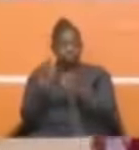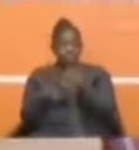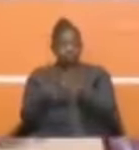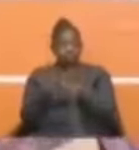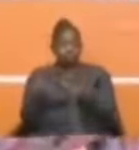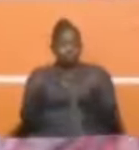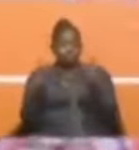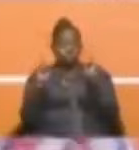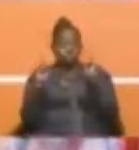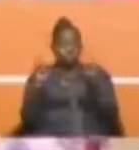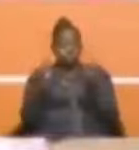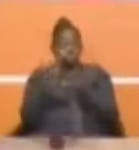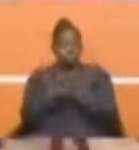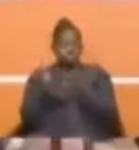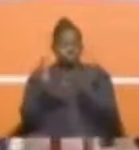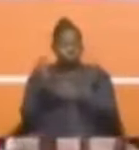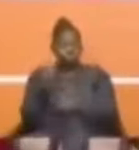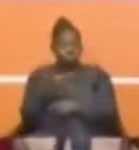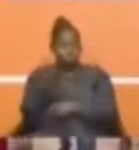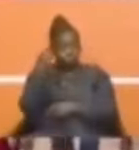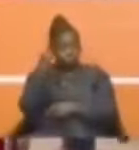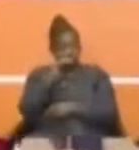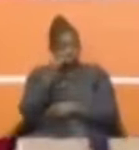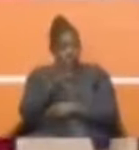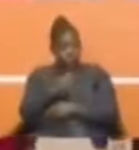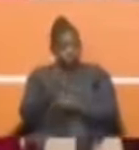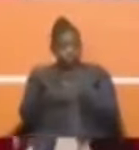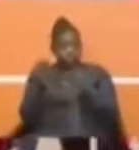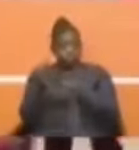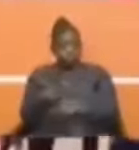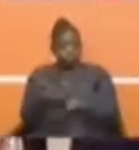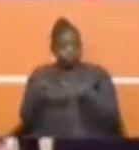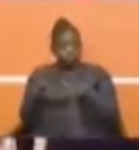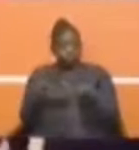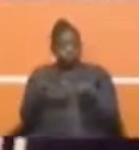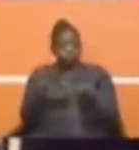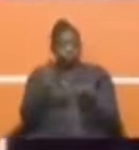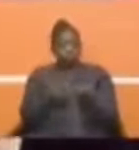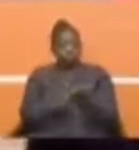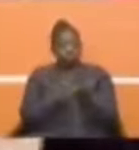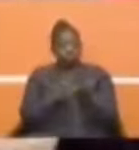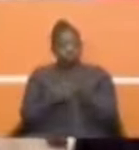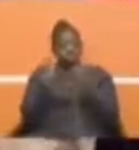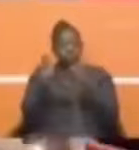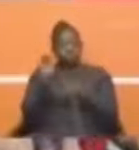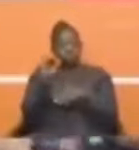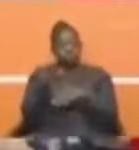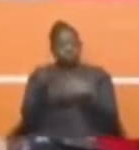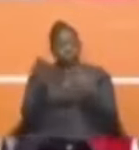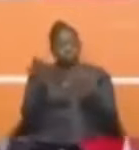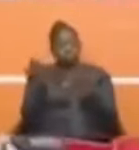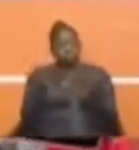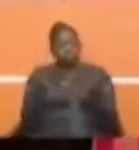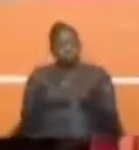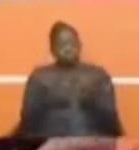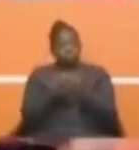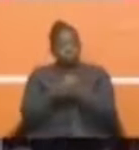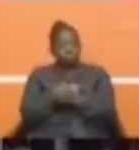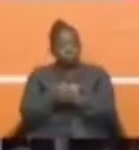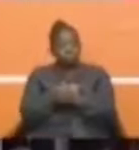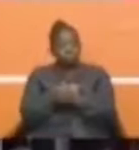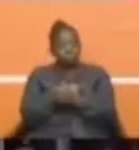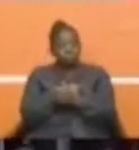Makerere Kavule okweta bamukozo na kuraba chala olubera omu mwezi ogw'okusatu ngomulamwa gwabwe guba denti okwagaliza